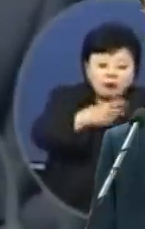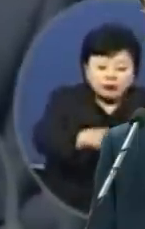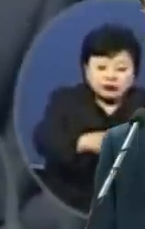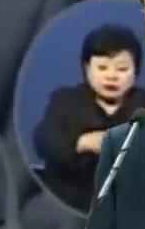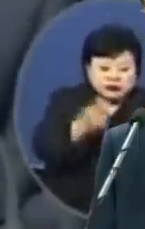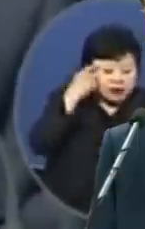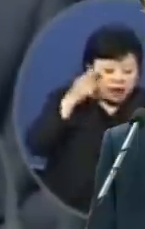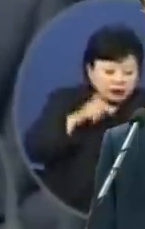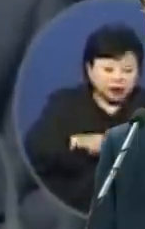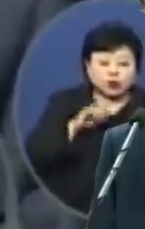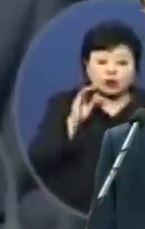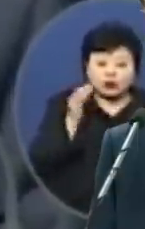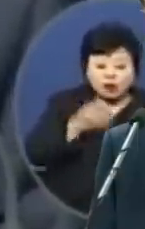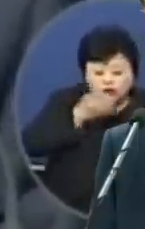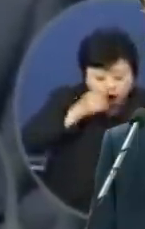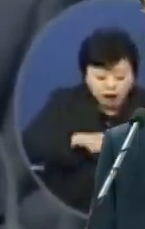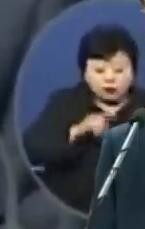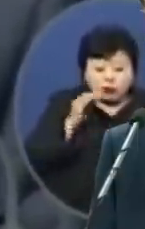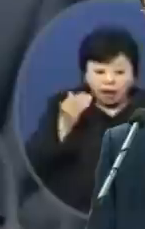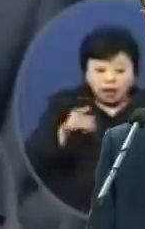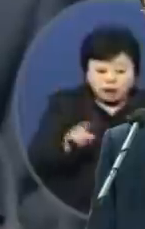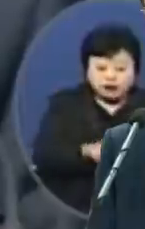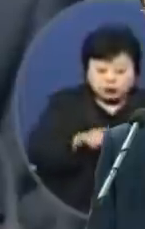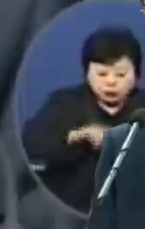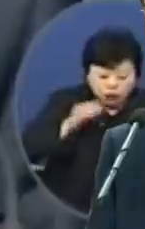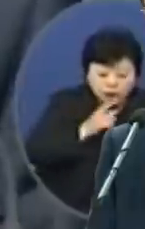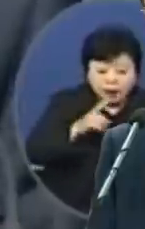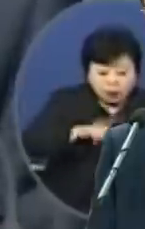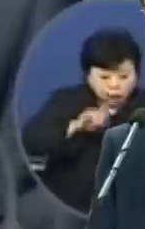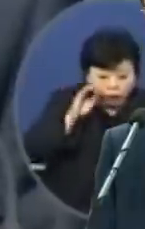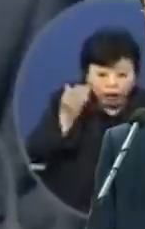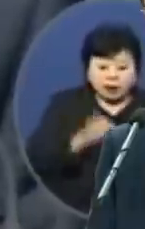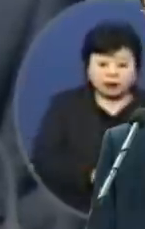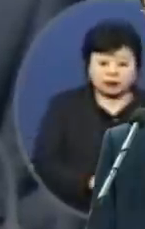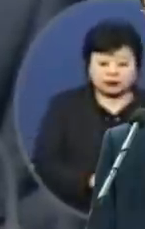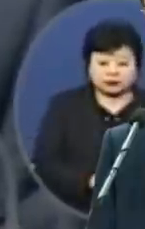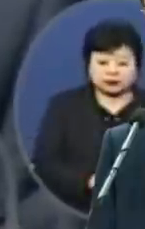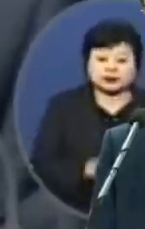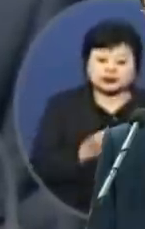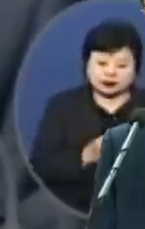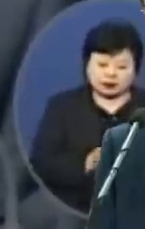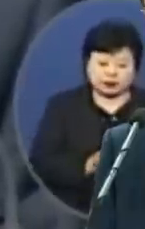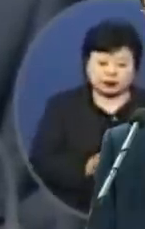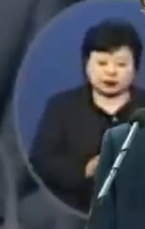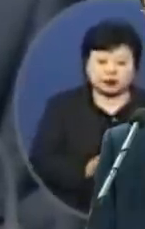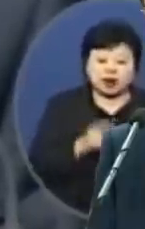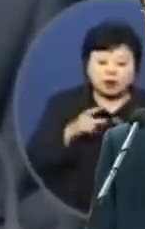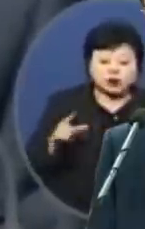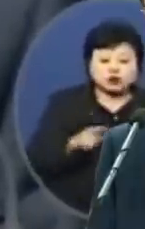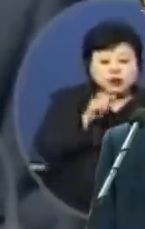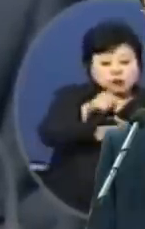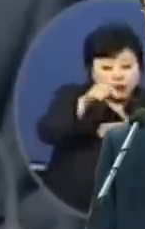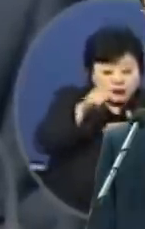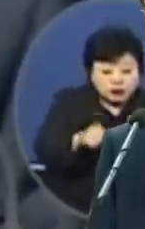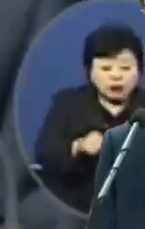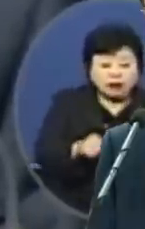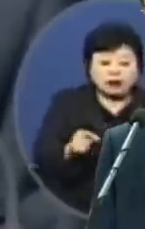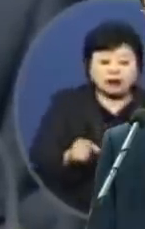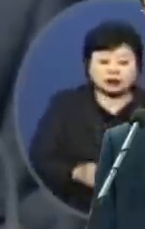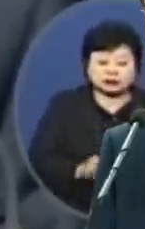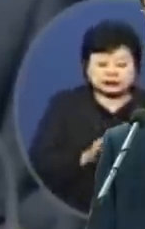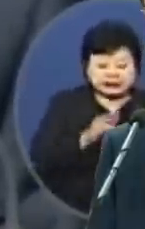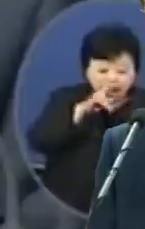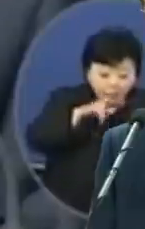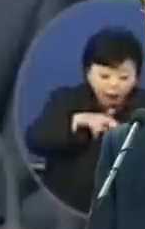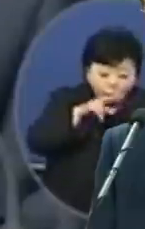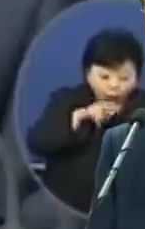대로 돼요. 꿈꾸는 대로 되고 믿는 대로 되고 말하는 대로 돼요. 그렇기 때문에 우리가 평범한 생활 속에 어떤 책을 읽고